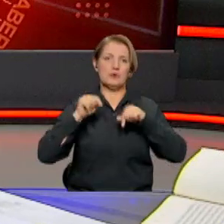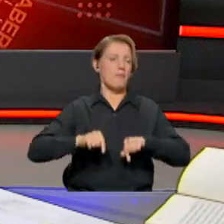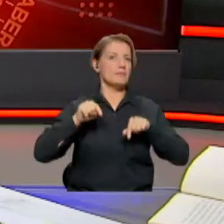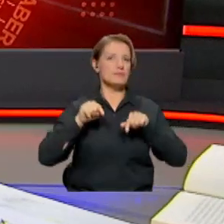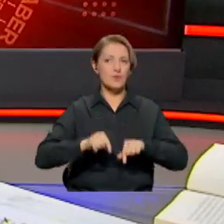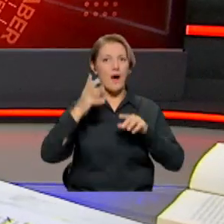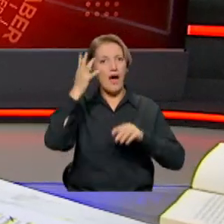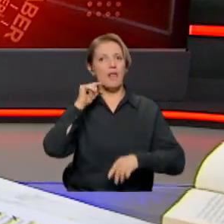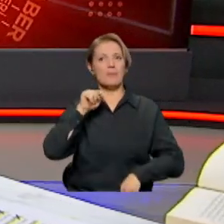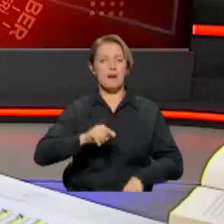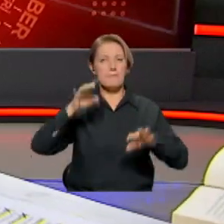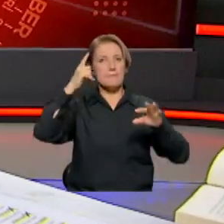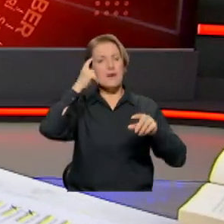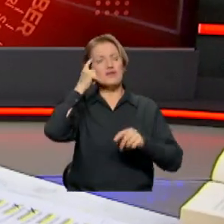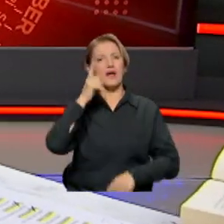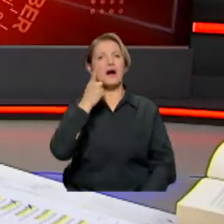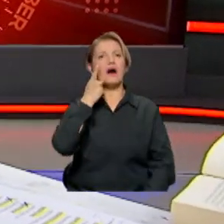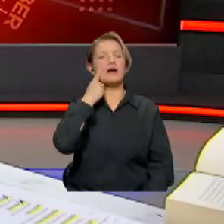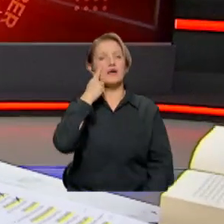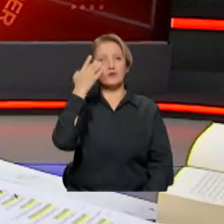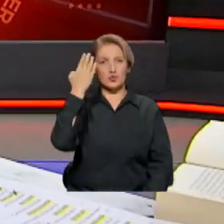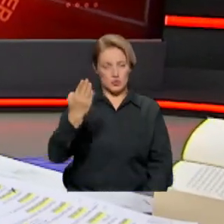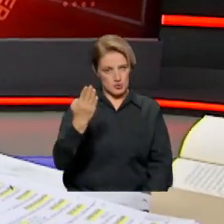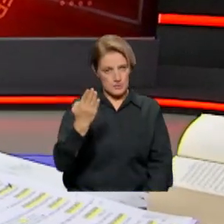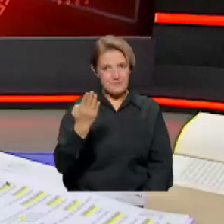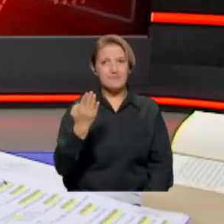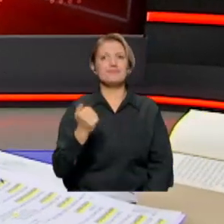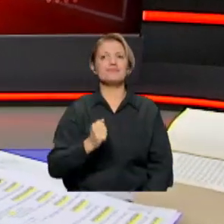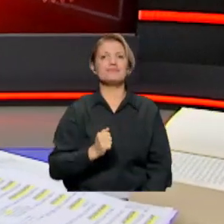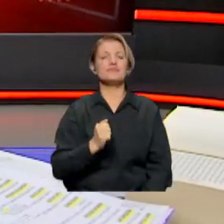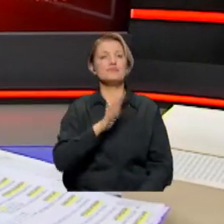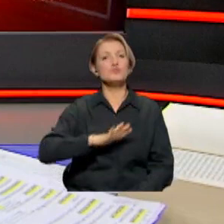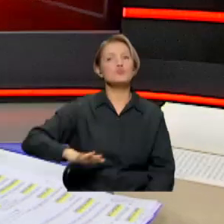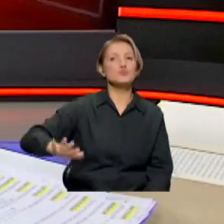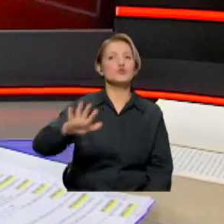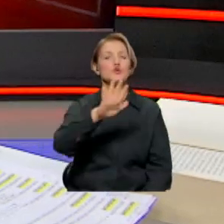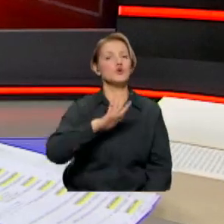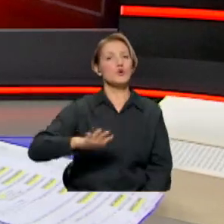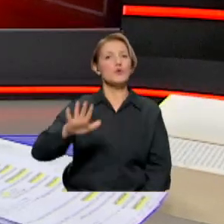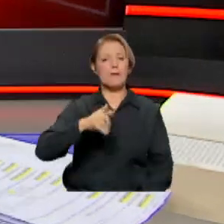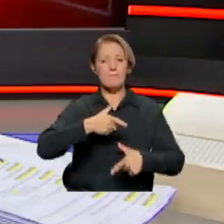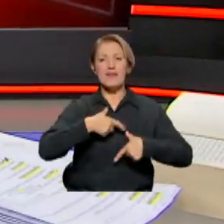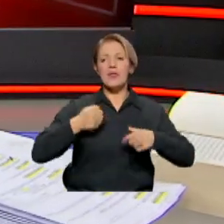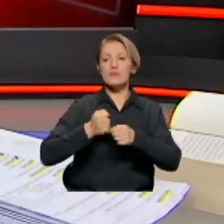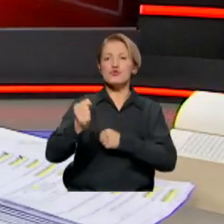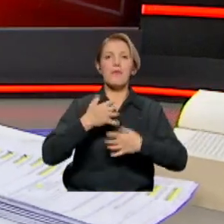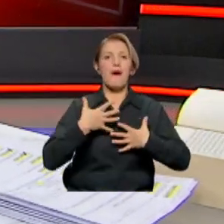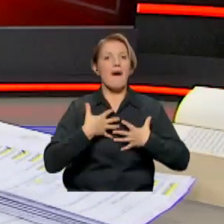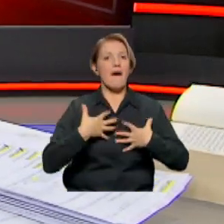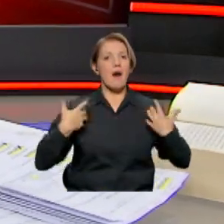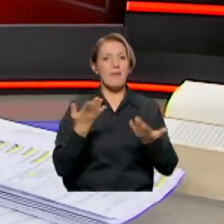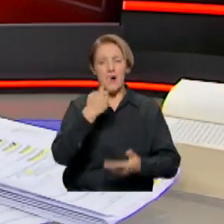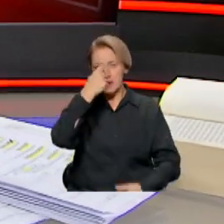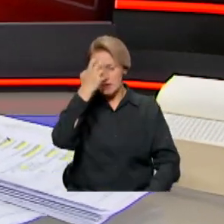vesileyle de başta Mustafa Kemal Gazi Mustafa Kemal Atatürk olmak üzere bütün milli mücadele kahramanlarına